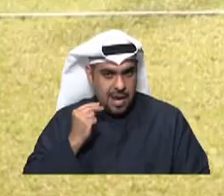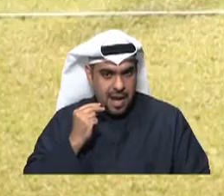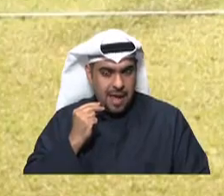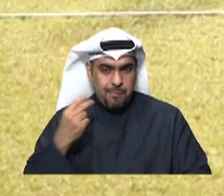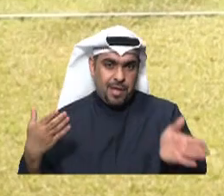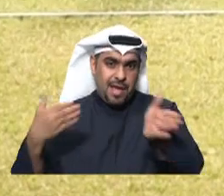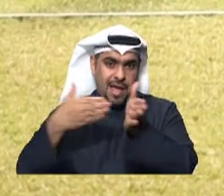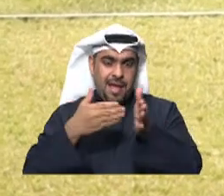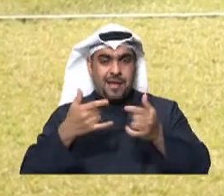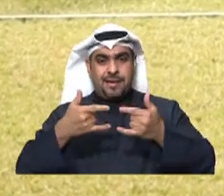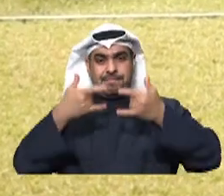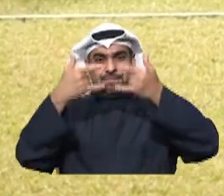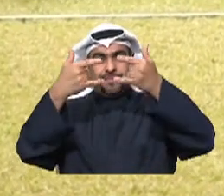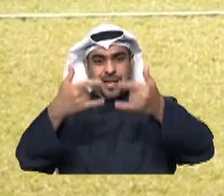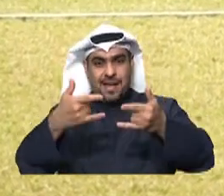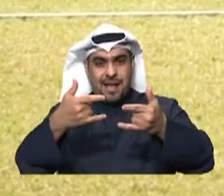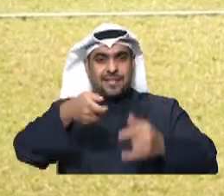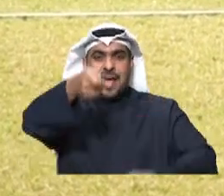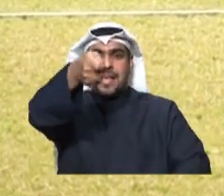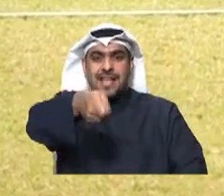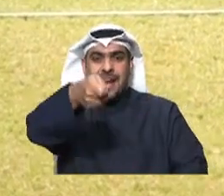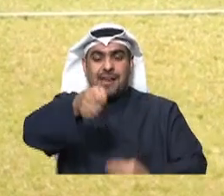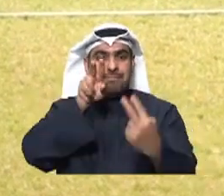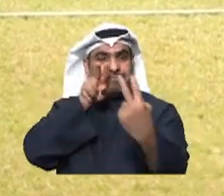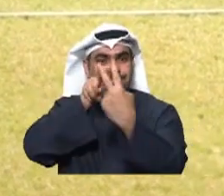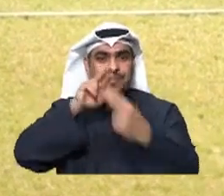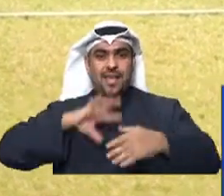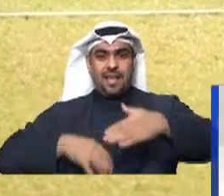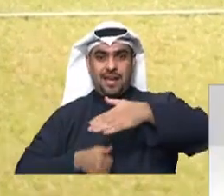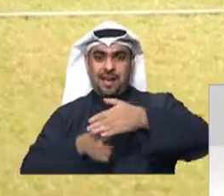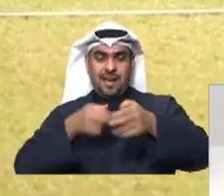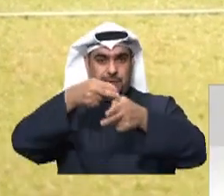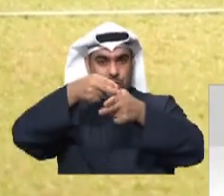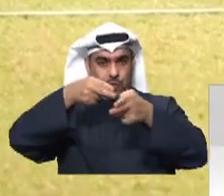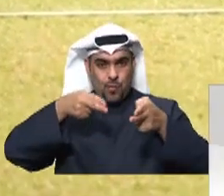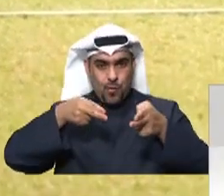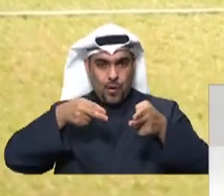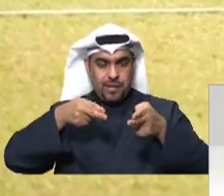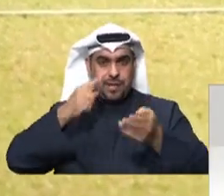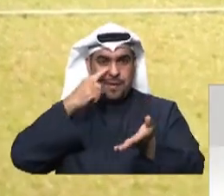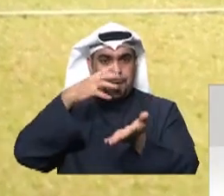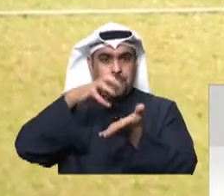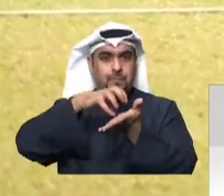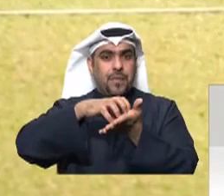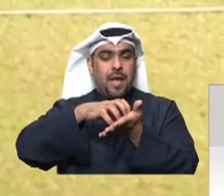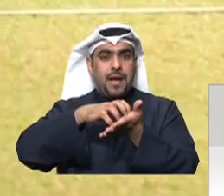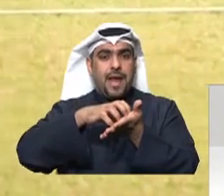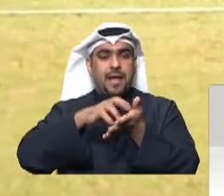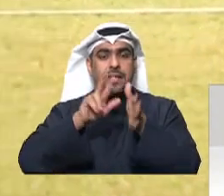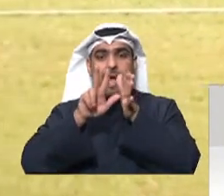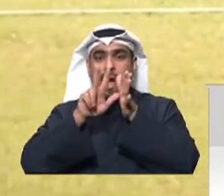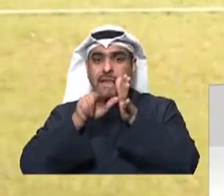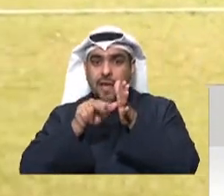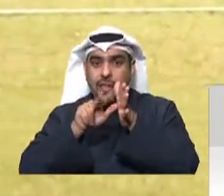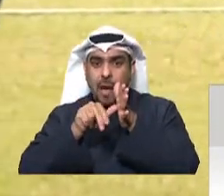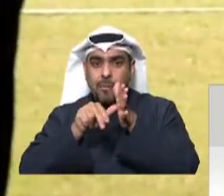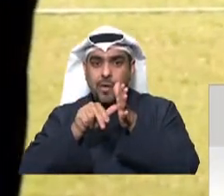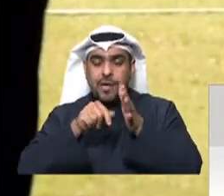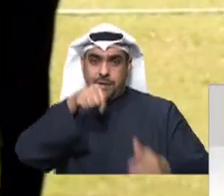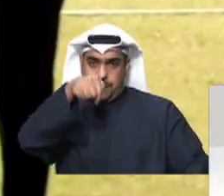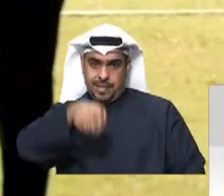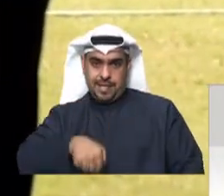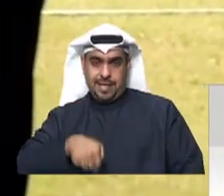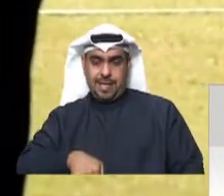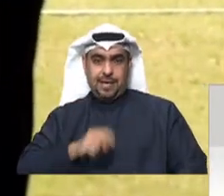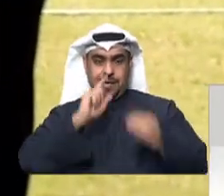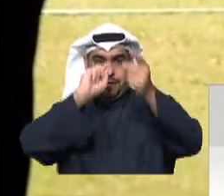يعني طموح لكل اللاعبين، لكن اليوم المستوى الفني يمكن اللي قدمه نادي تضامن مرهون بما يقدمه أيضا في الدوري الدرجة الأولى، يمكن